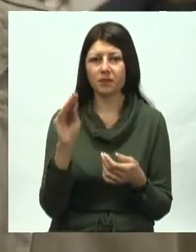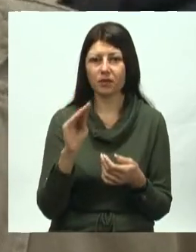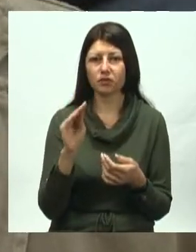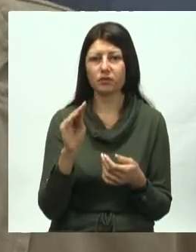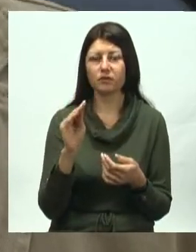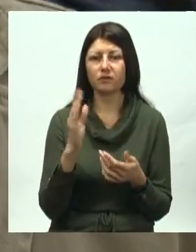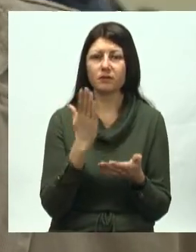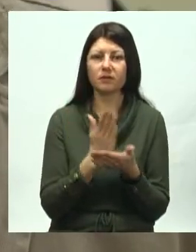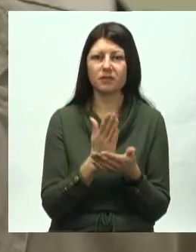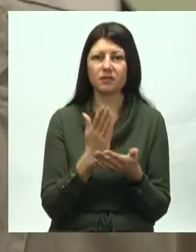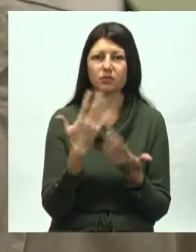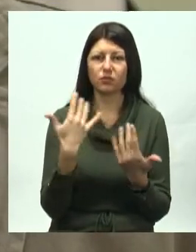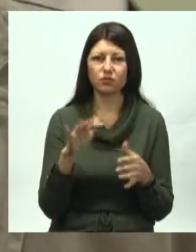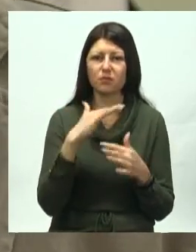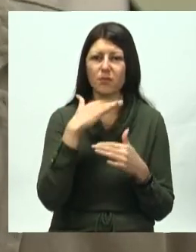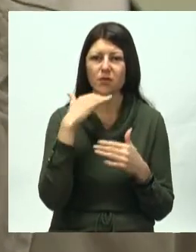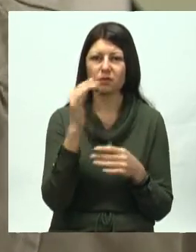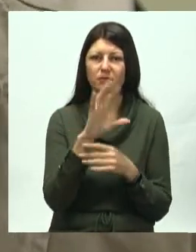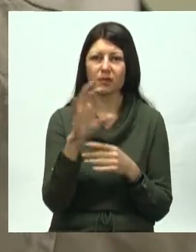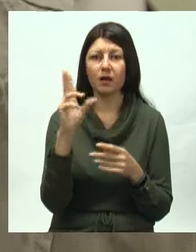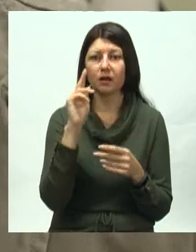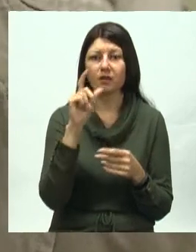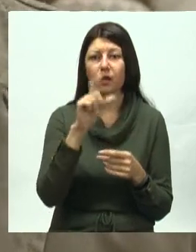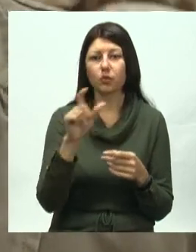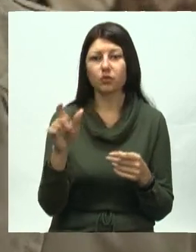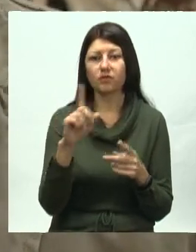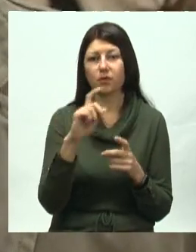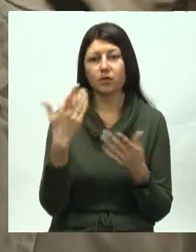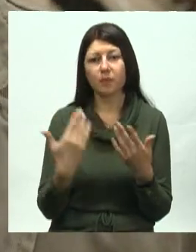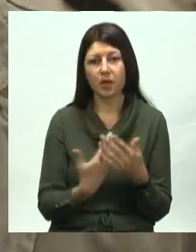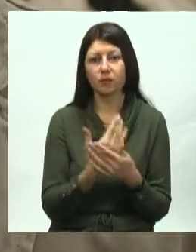есть уже много традиционных вещей отснято. Но когда народ снимает что-то по-новому, это тоже интересно.